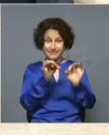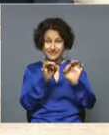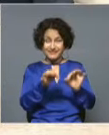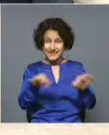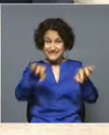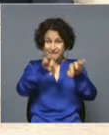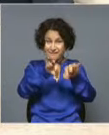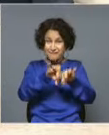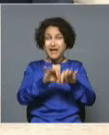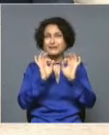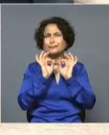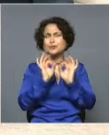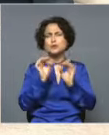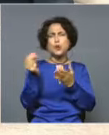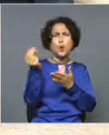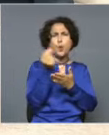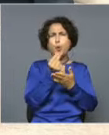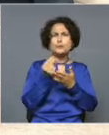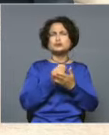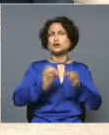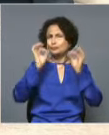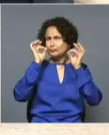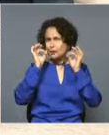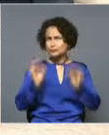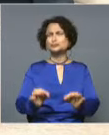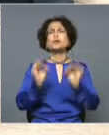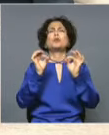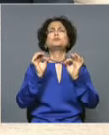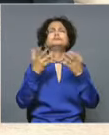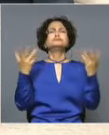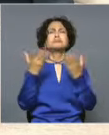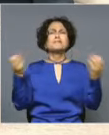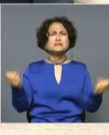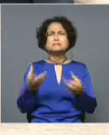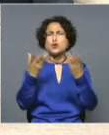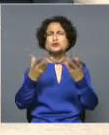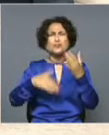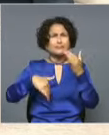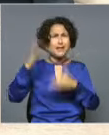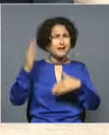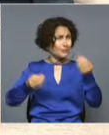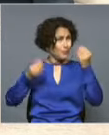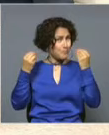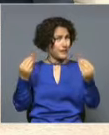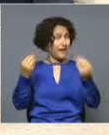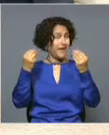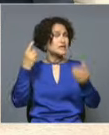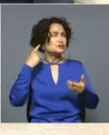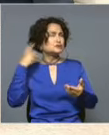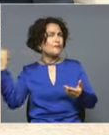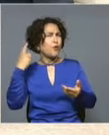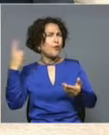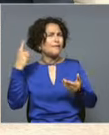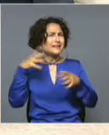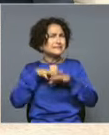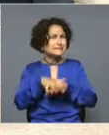Тя е създадена с цел да опише максимално точно и да предаде възможно най-добре звуковата система